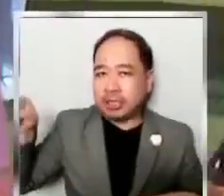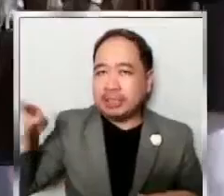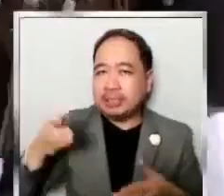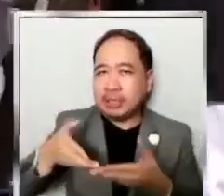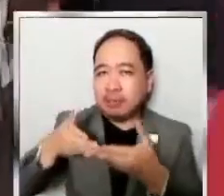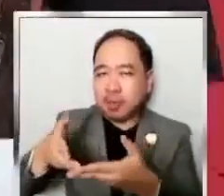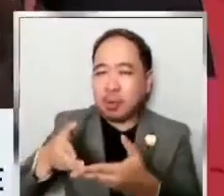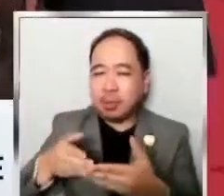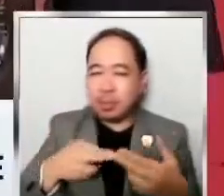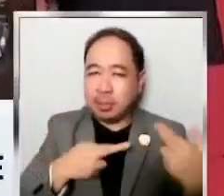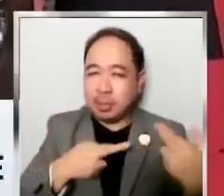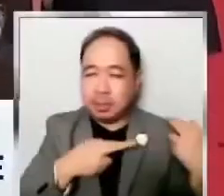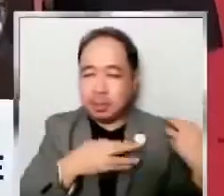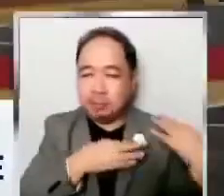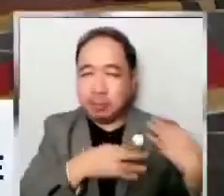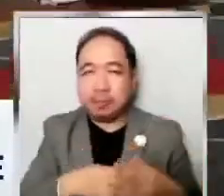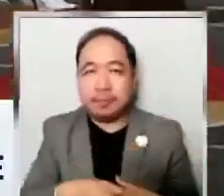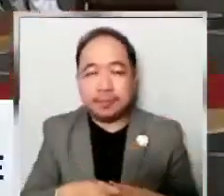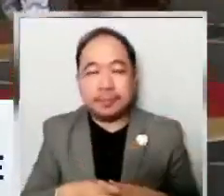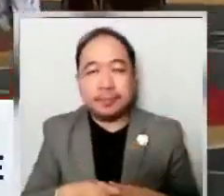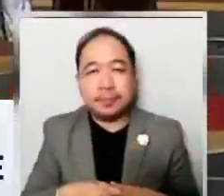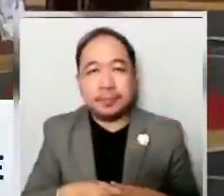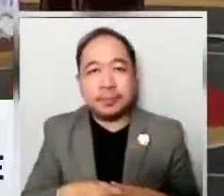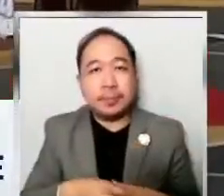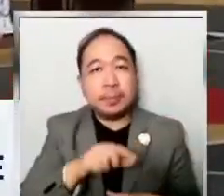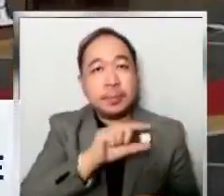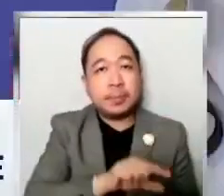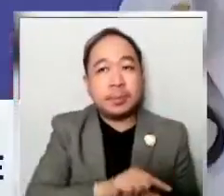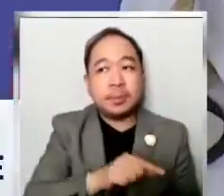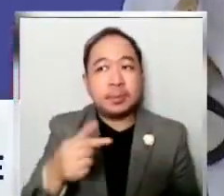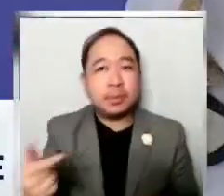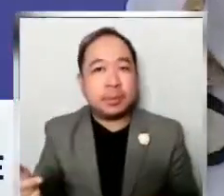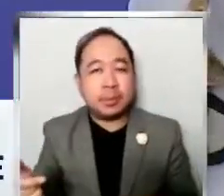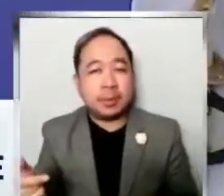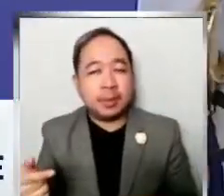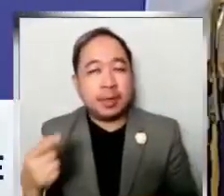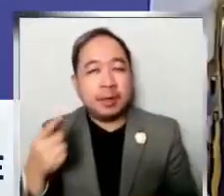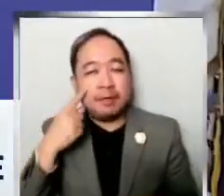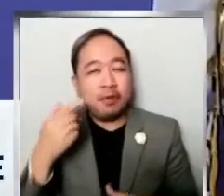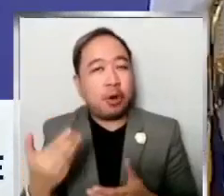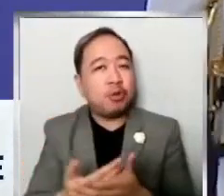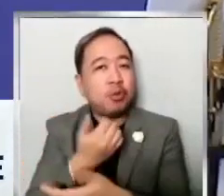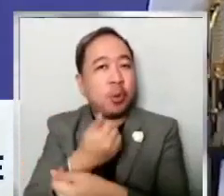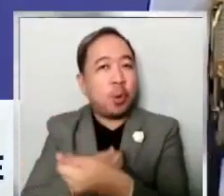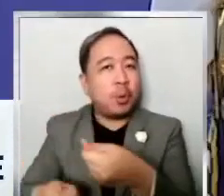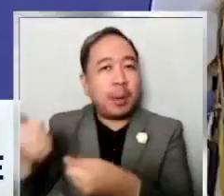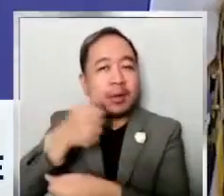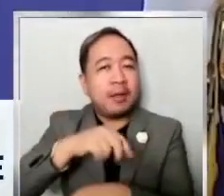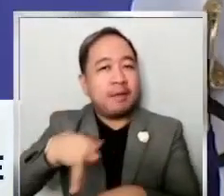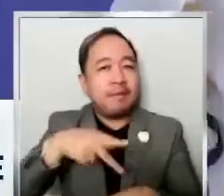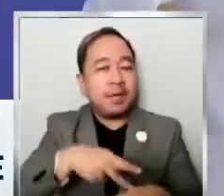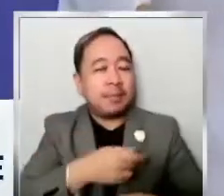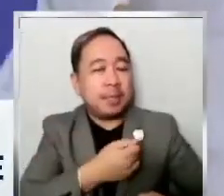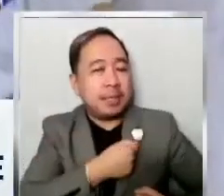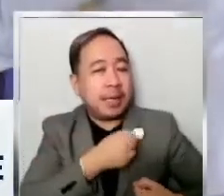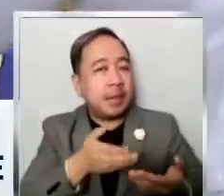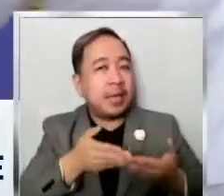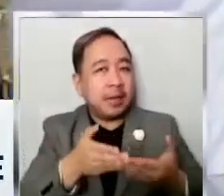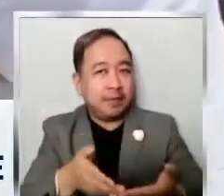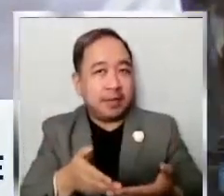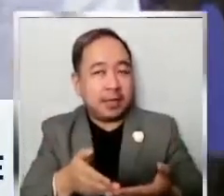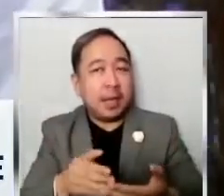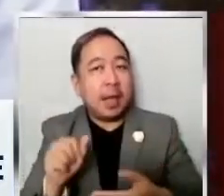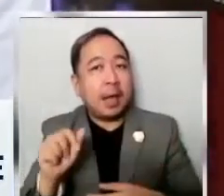Sa turnover ceremony naman para sa bagong Flag Officer in Command ng Philippine Navy na si Rear Admiral Toribio Adasi Jr., kinumpirma ng militar